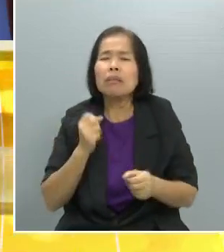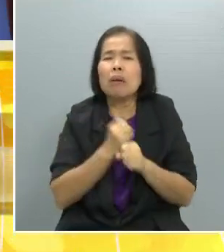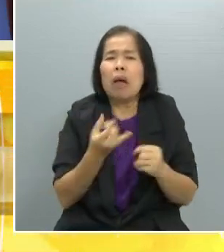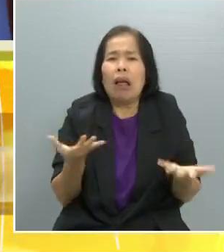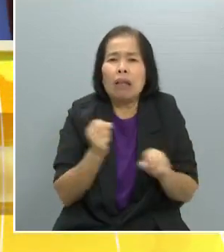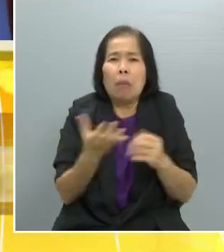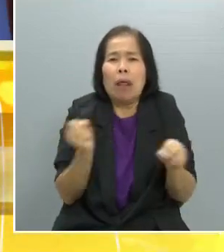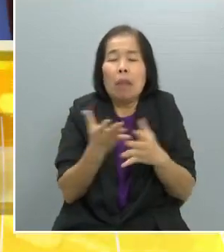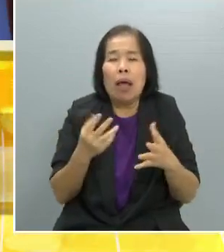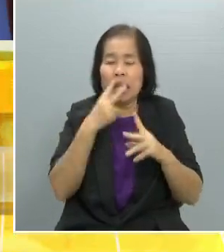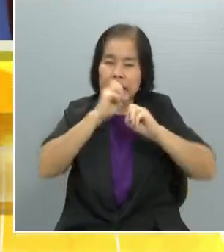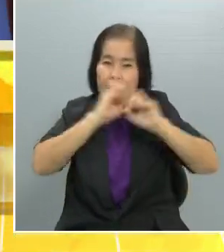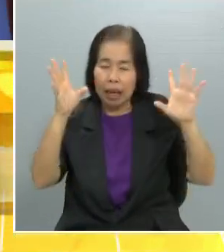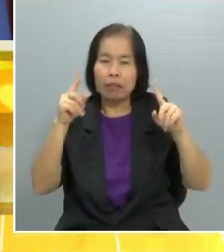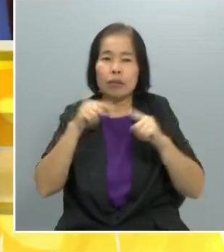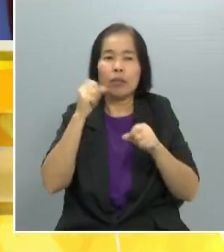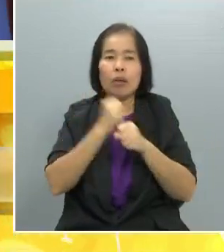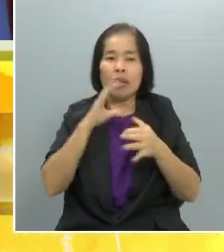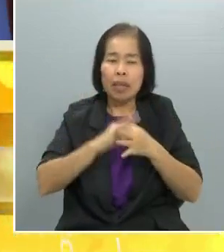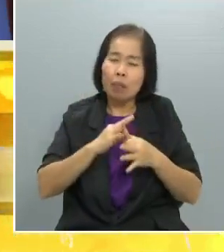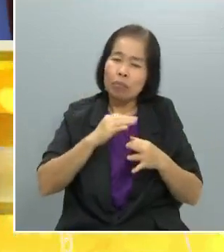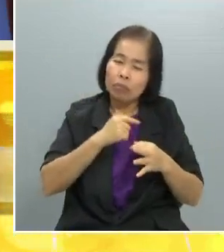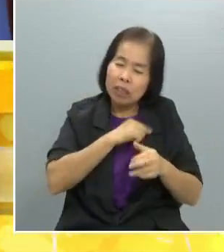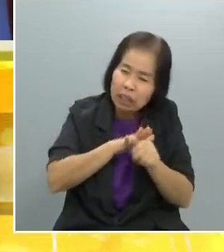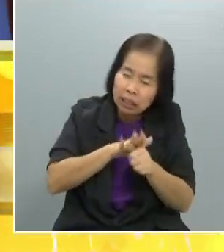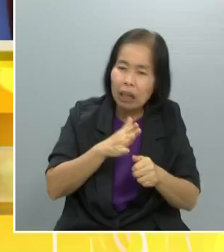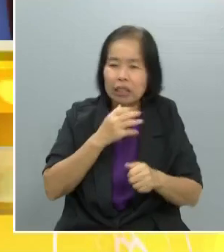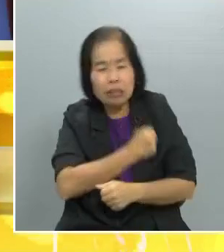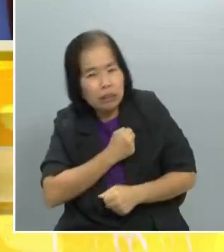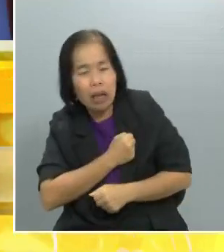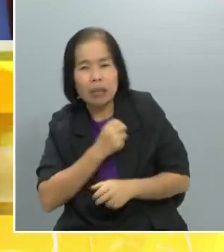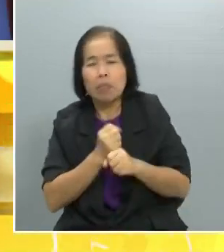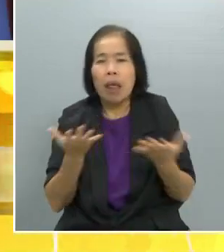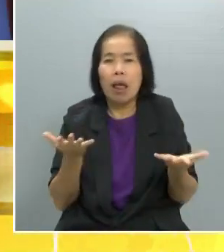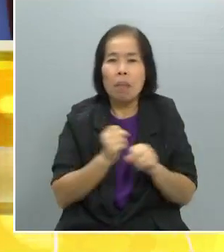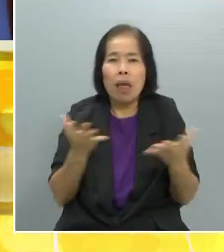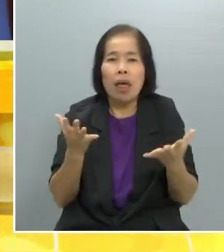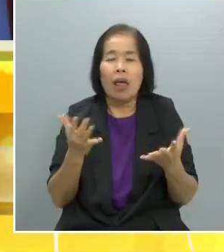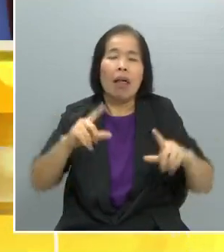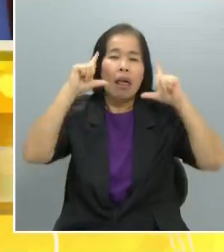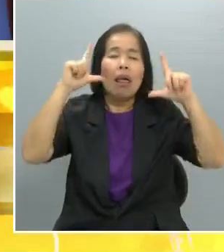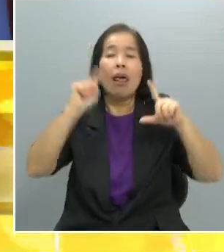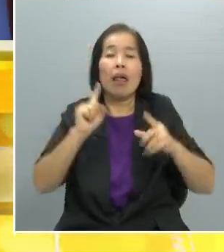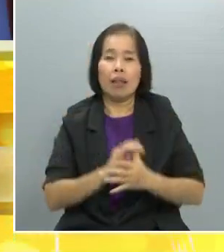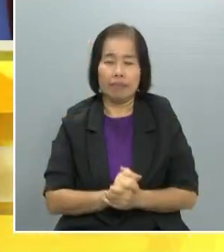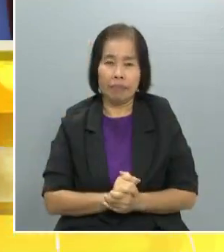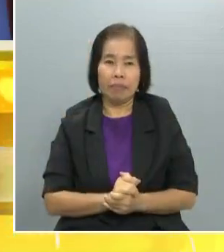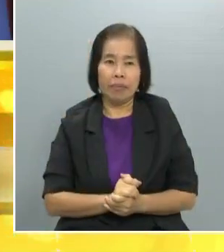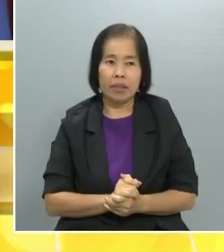ที่ให้แสดงเห็นถึงความเห็นอกเห็นใจเสียใจกับการสูญเสียครั้งนี้นะ คะ ม